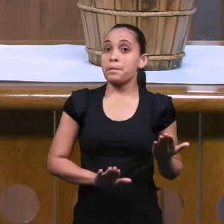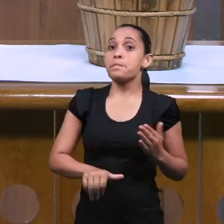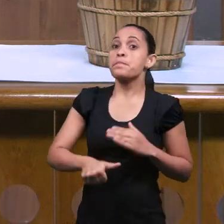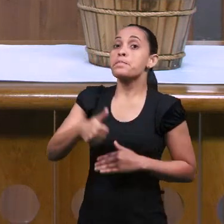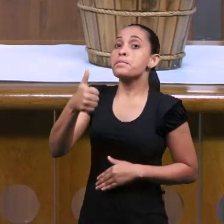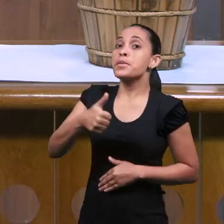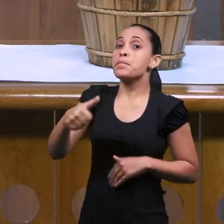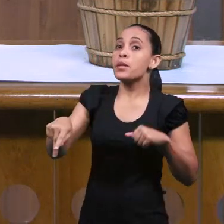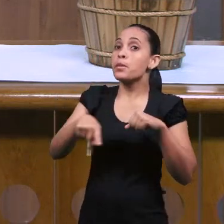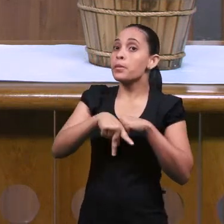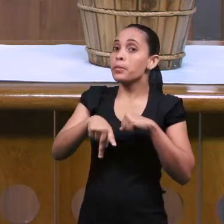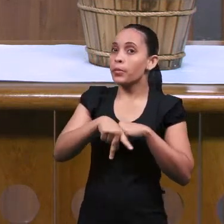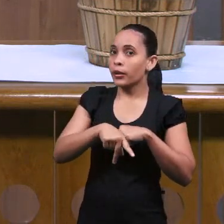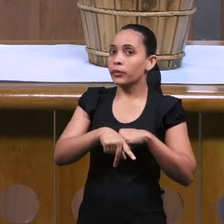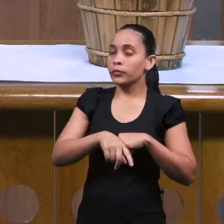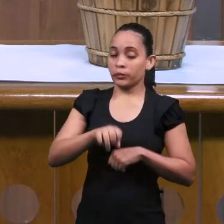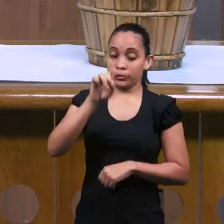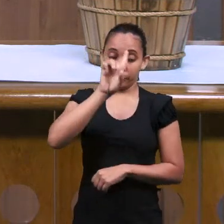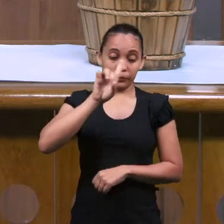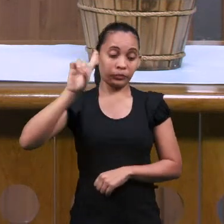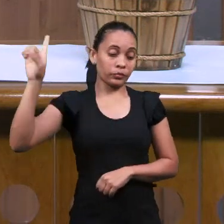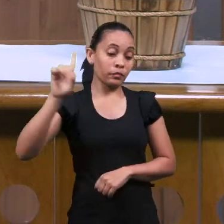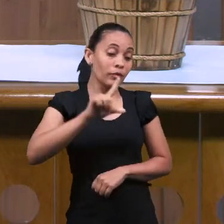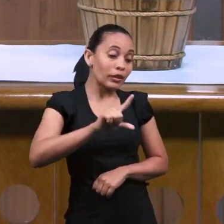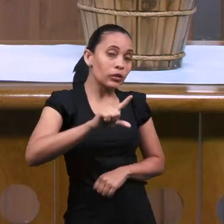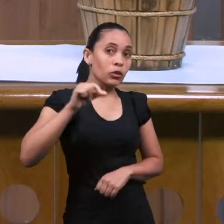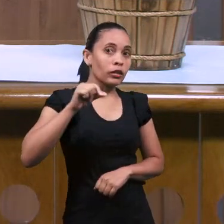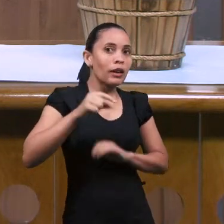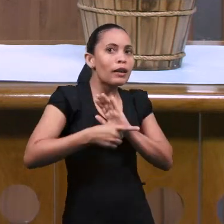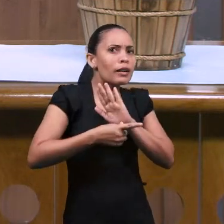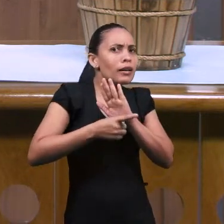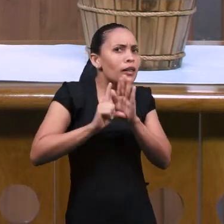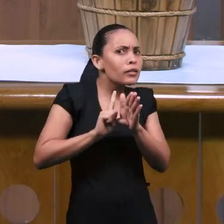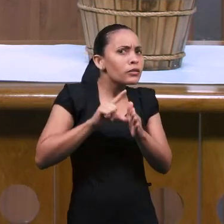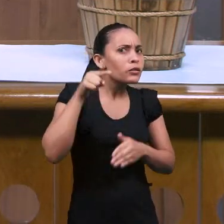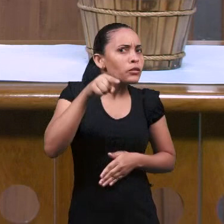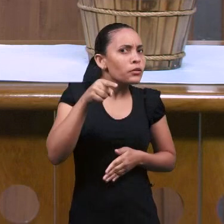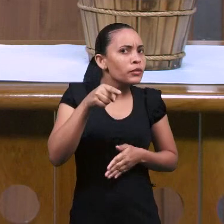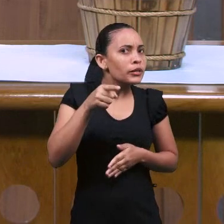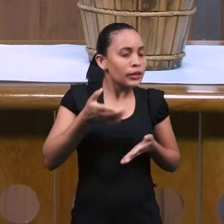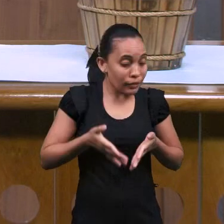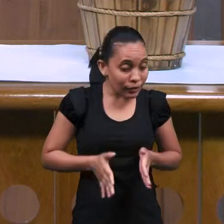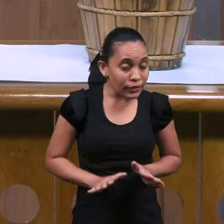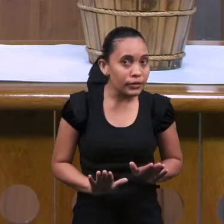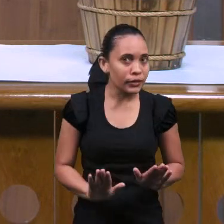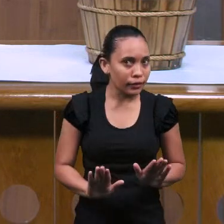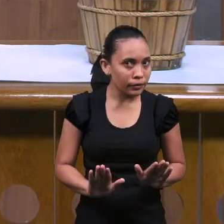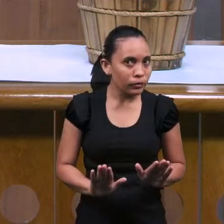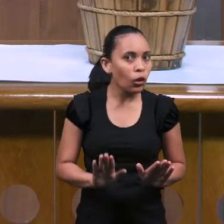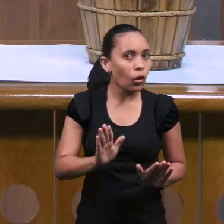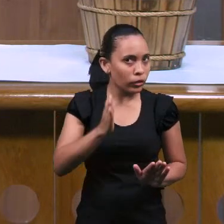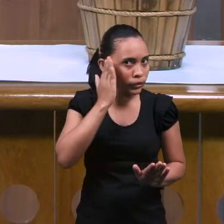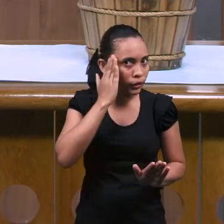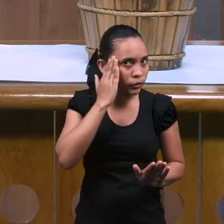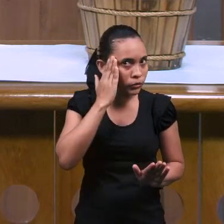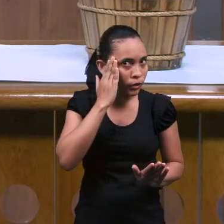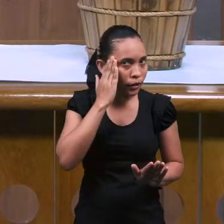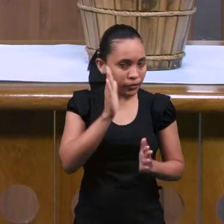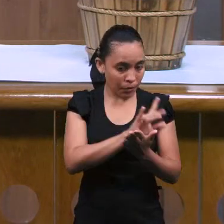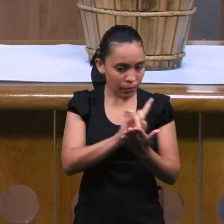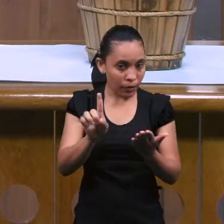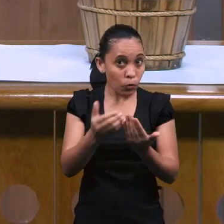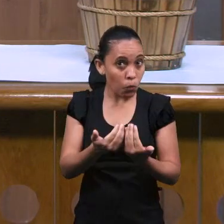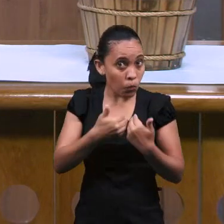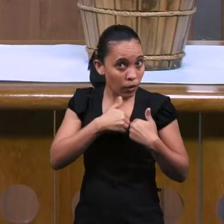1, 2, selon la préscience, avant que vous soyez né, gardez cela dans votre cœur. Avant que vous soyez